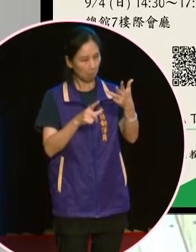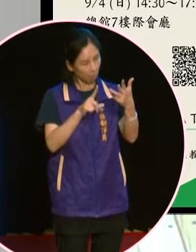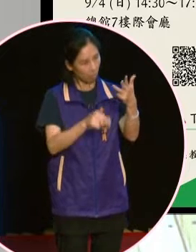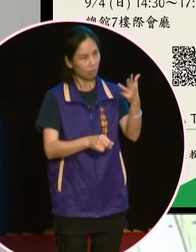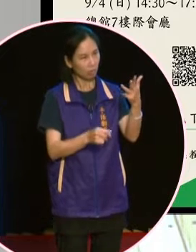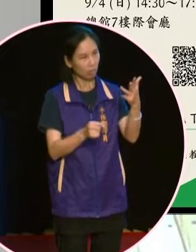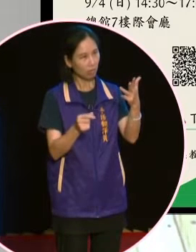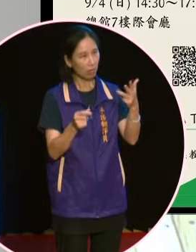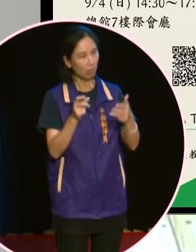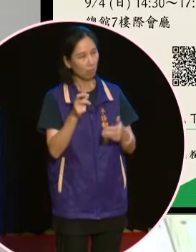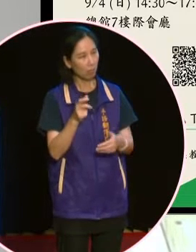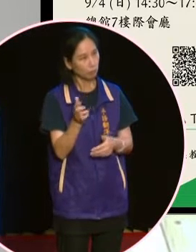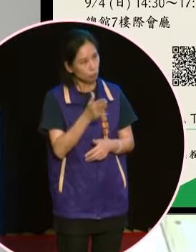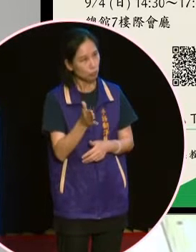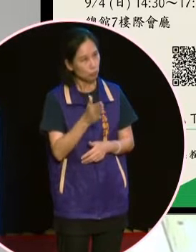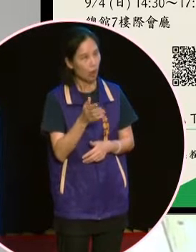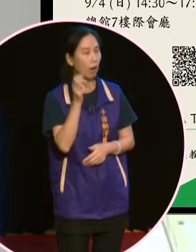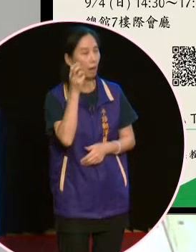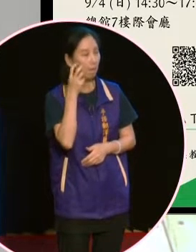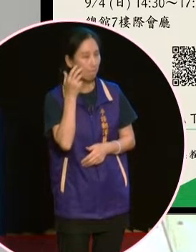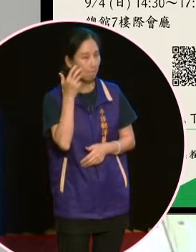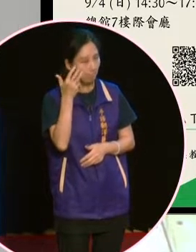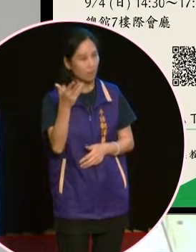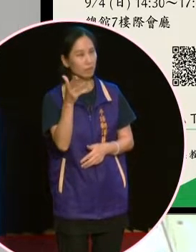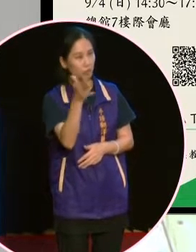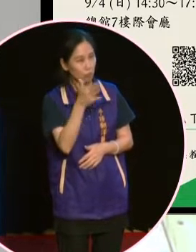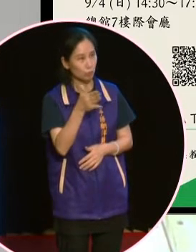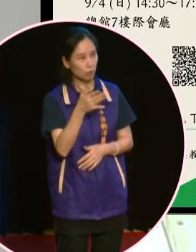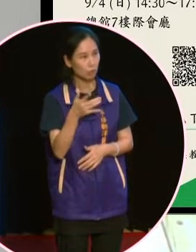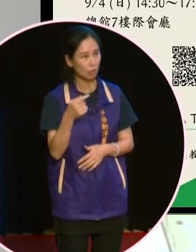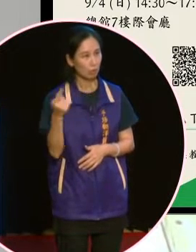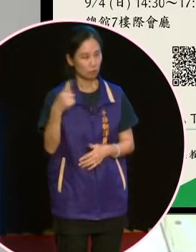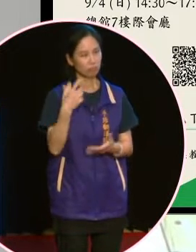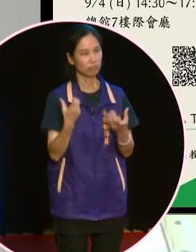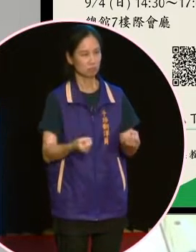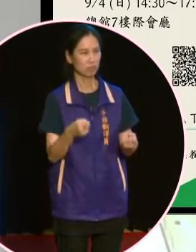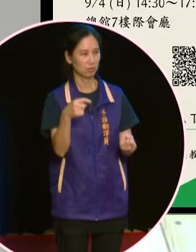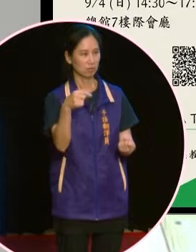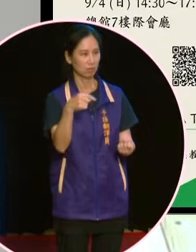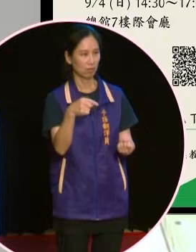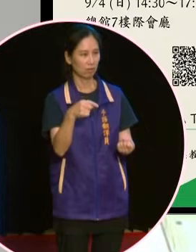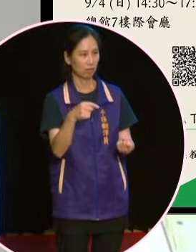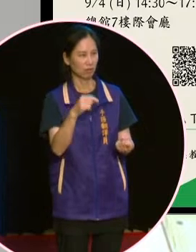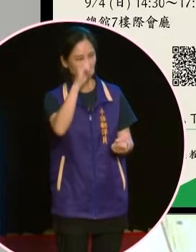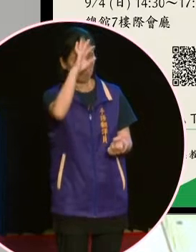2年8个月，我一直都在日本，因为这个疫情。